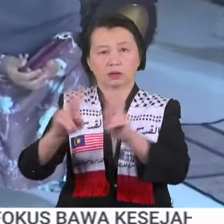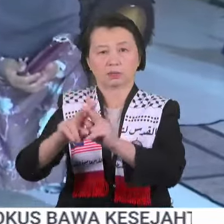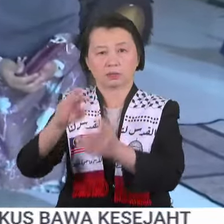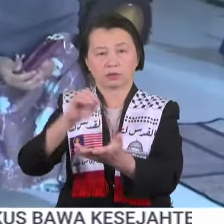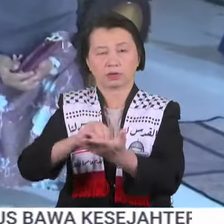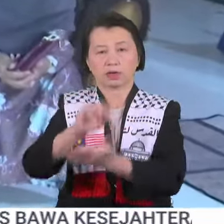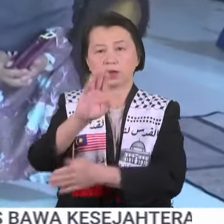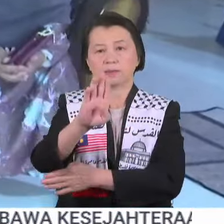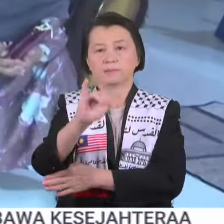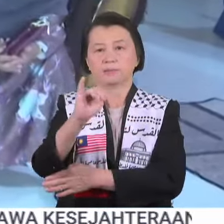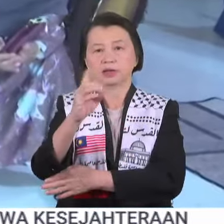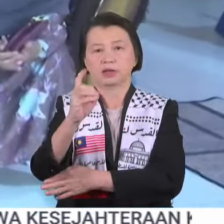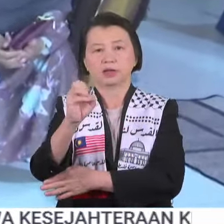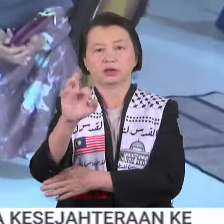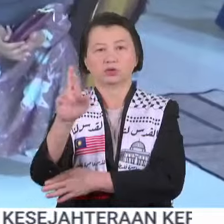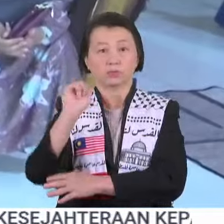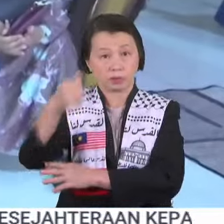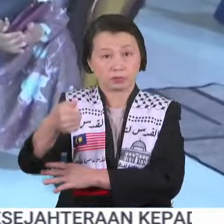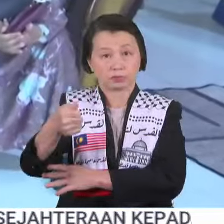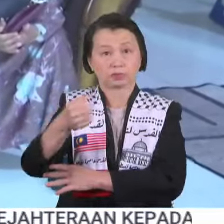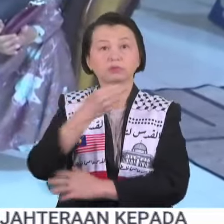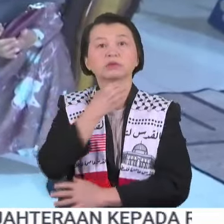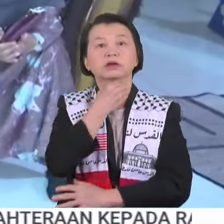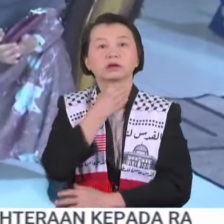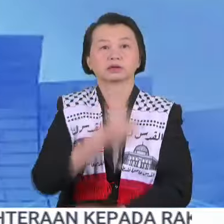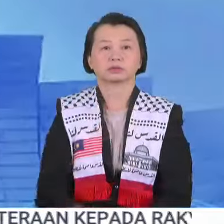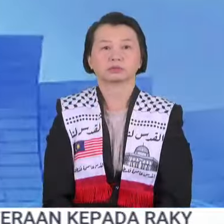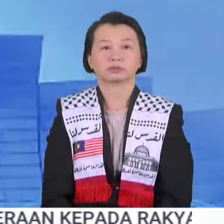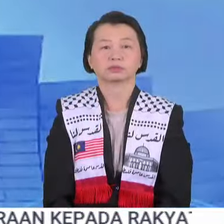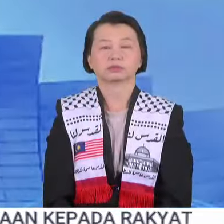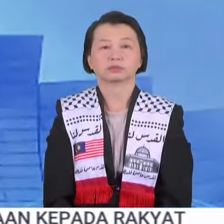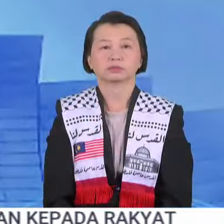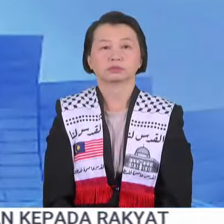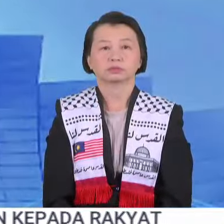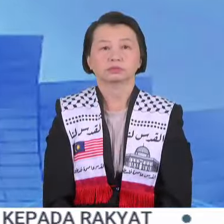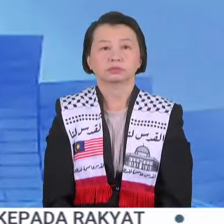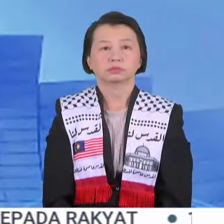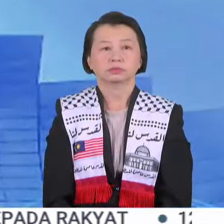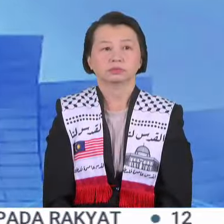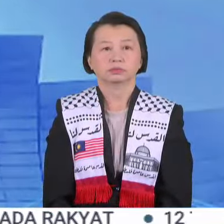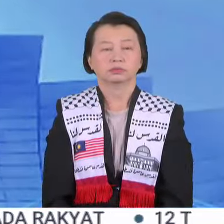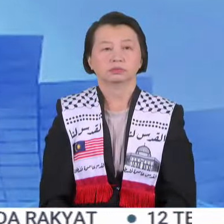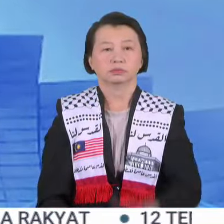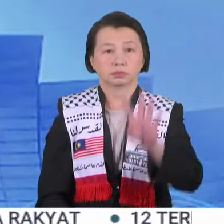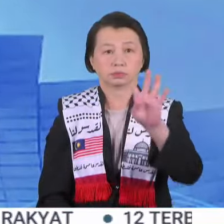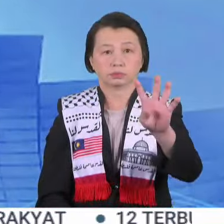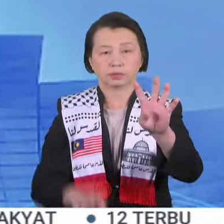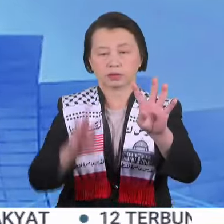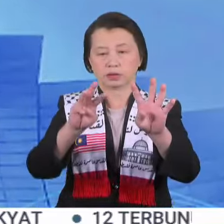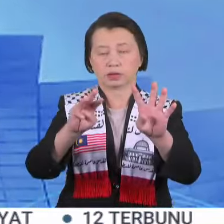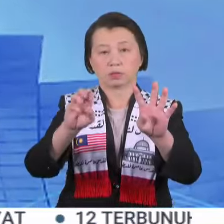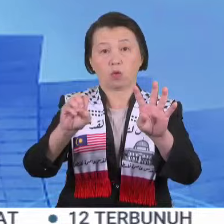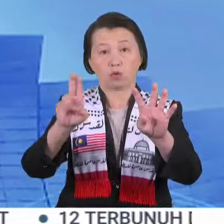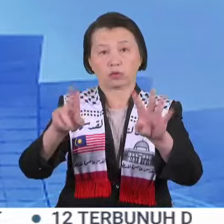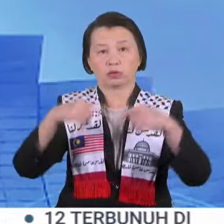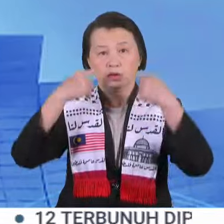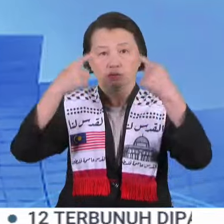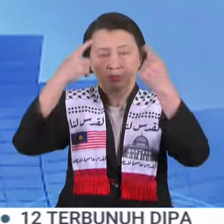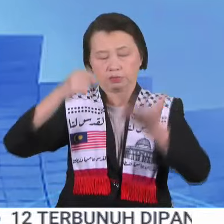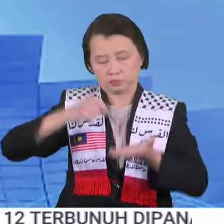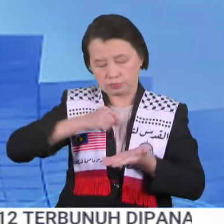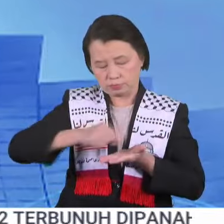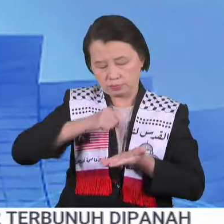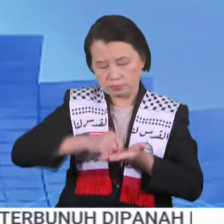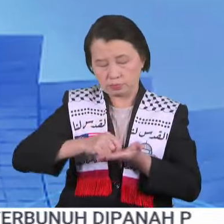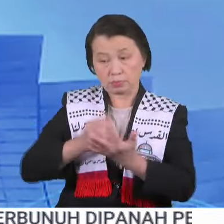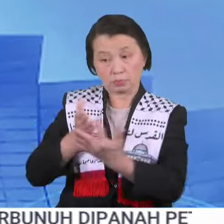Poh Bido esok. Keempat memorandum persefahaman MOU berjaya dimeterai